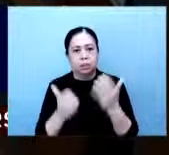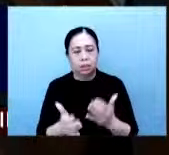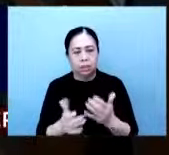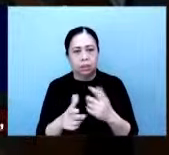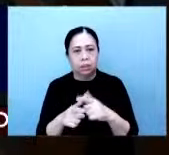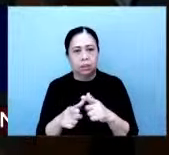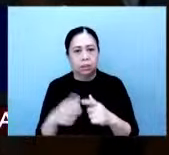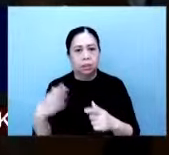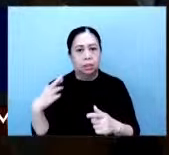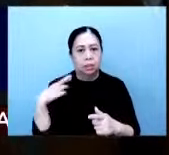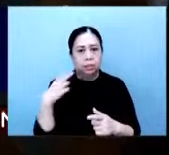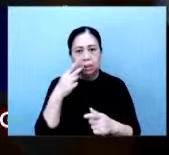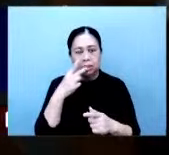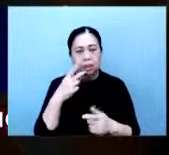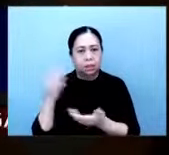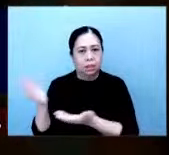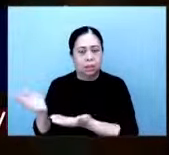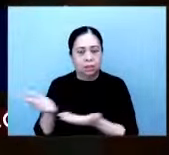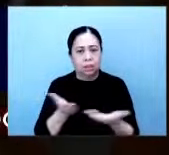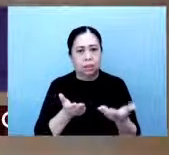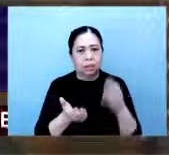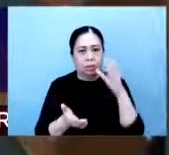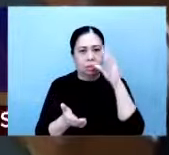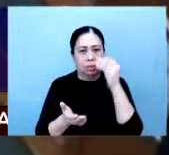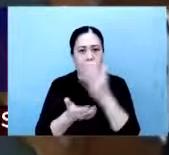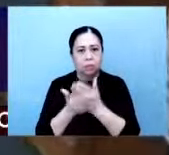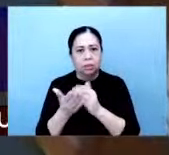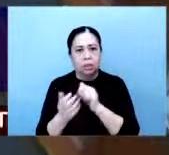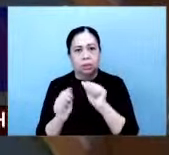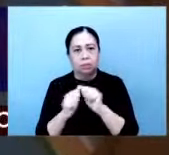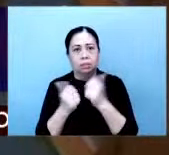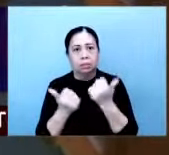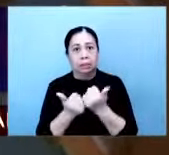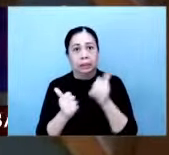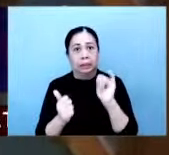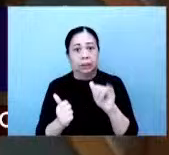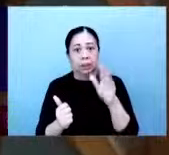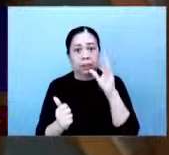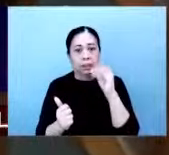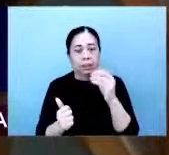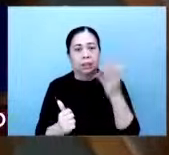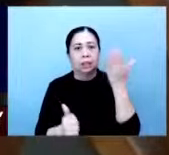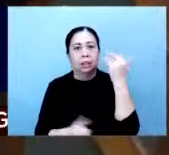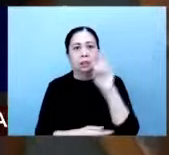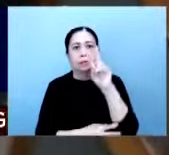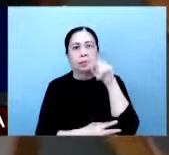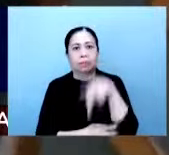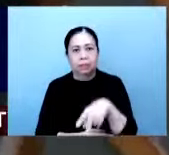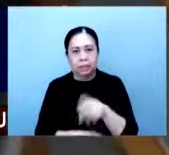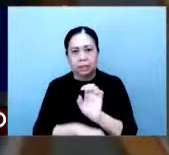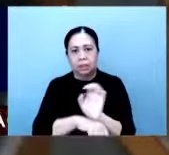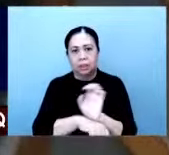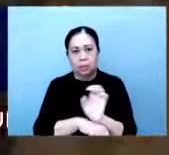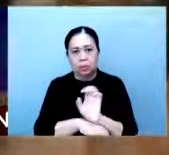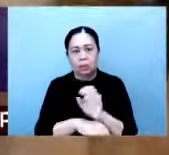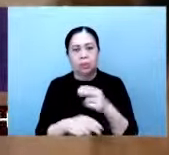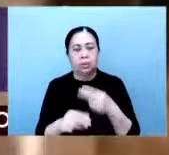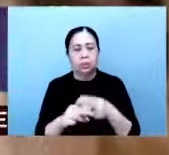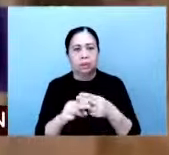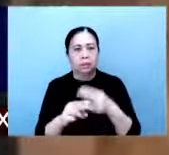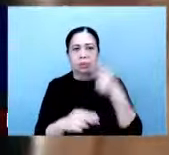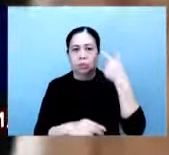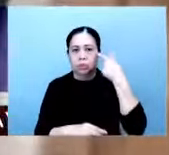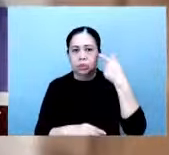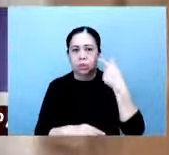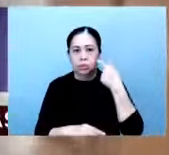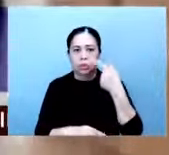makikitang may buhat-buhat na lalaki ang ilang Agents ang lalaking iyan dating vice president ng Ecuador na si George glass sinubukan